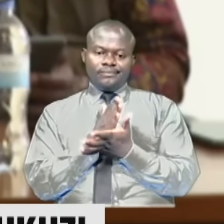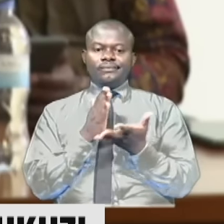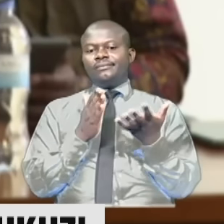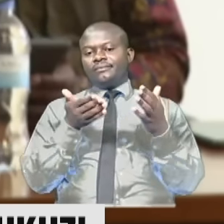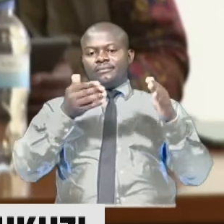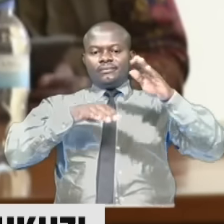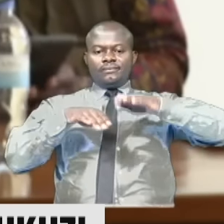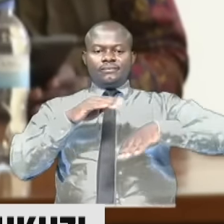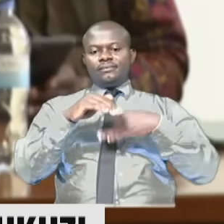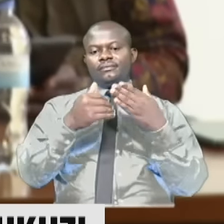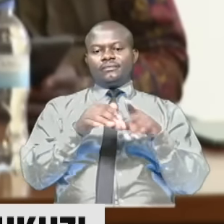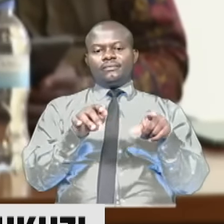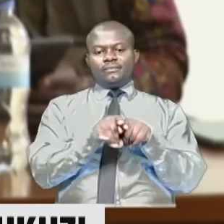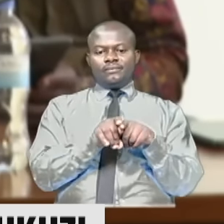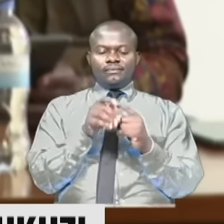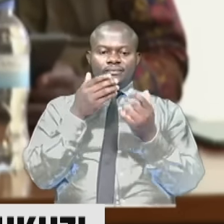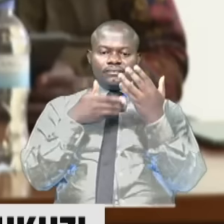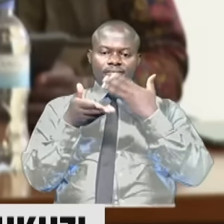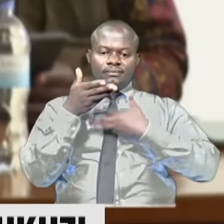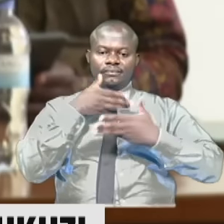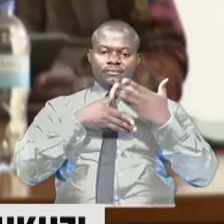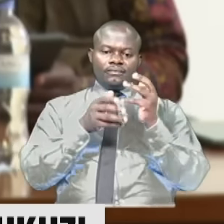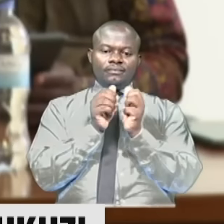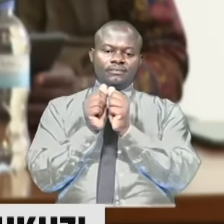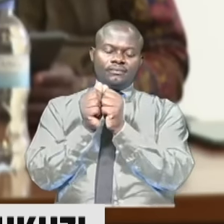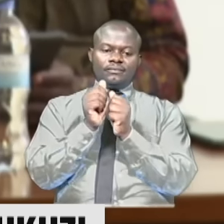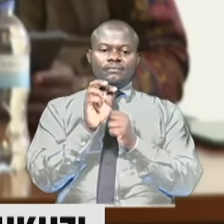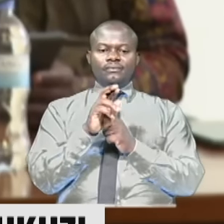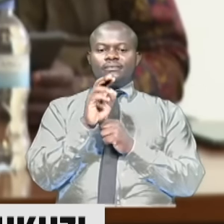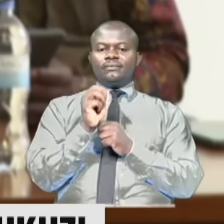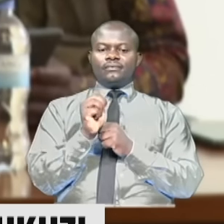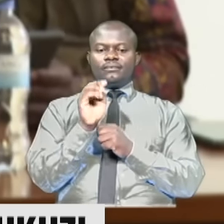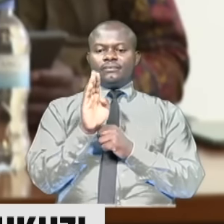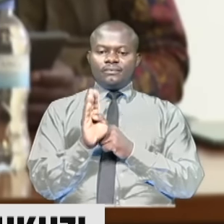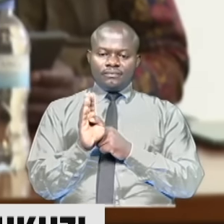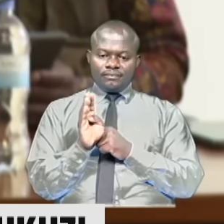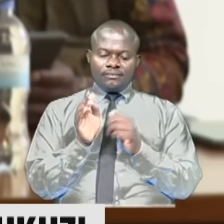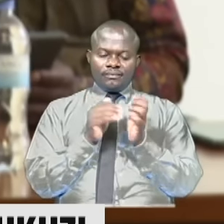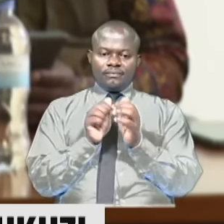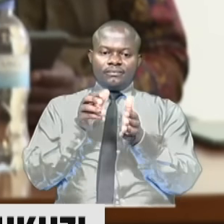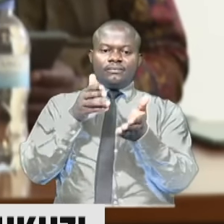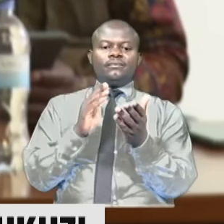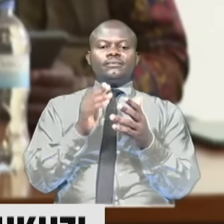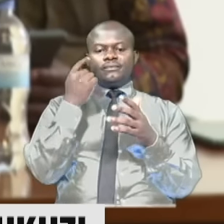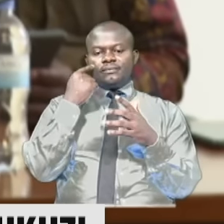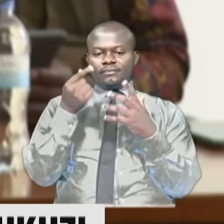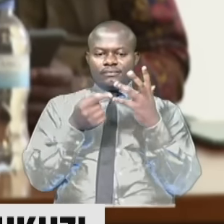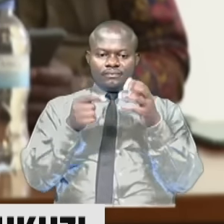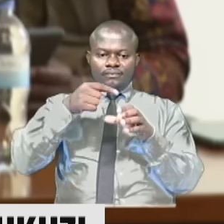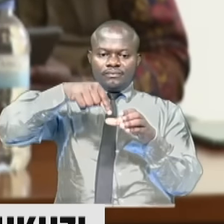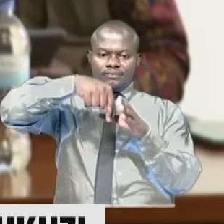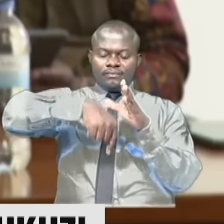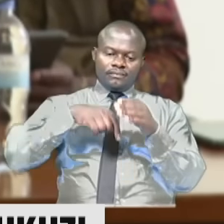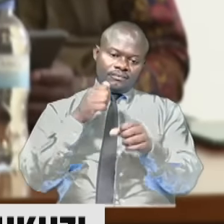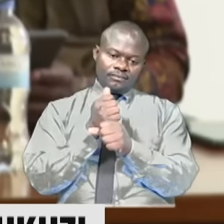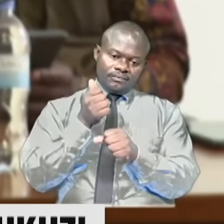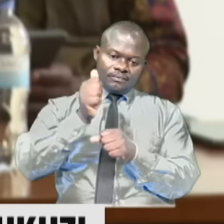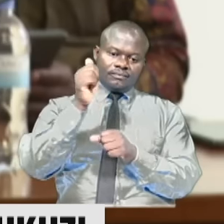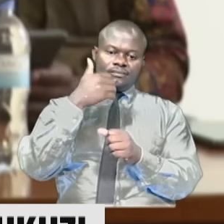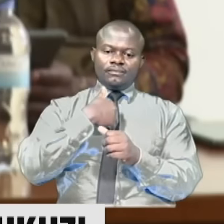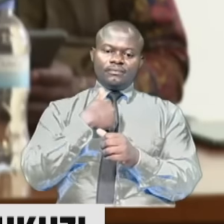bisibwa nk'uko twabiganiriyeho na RMB no gukurikirana ko ibyo bishya bikorwa byo